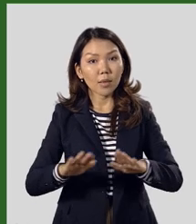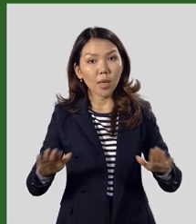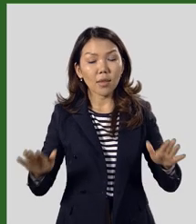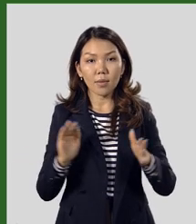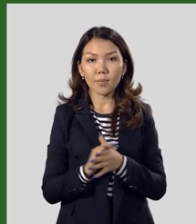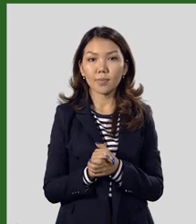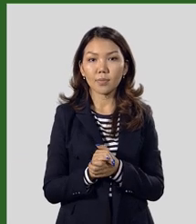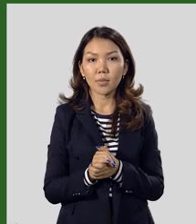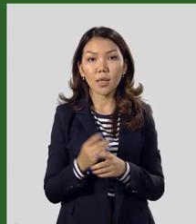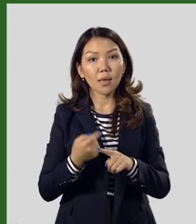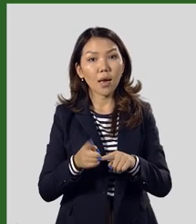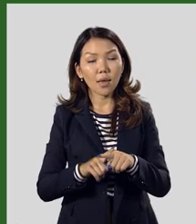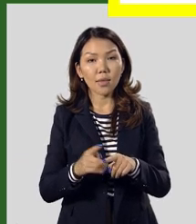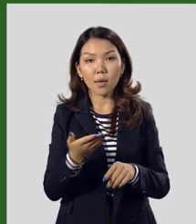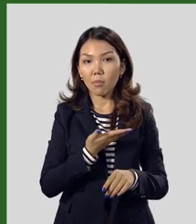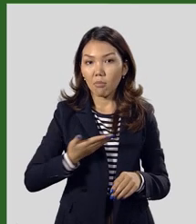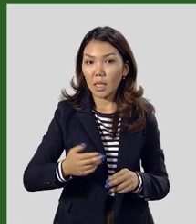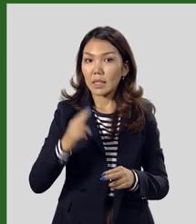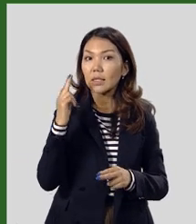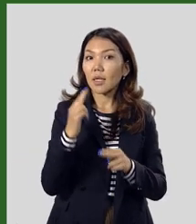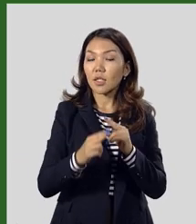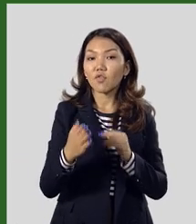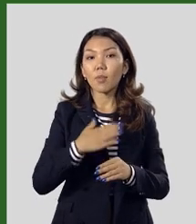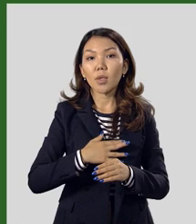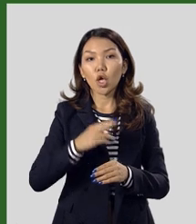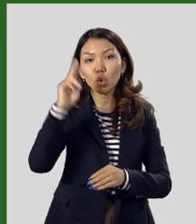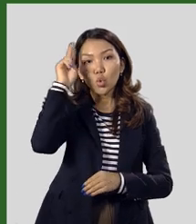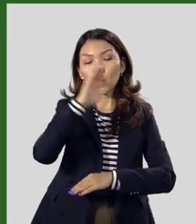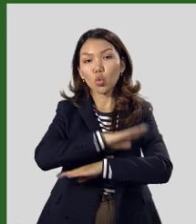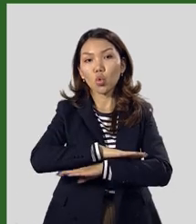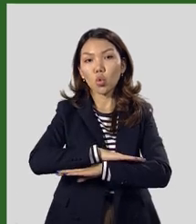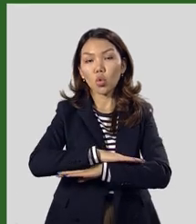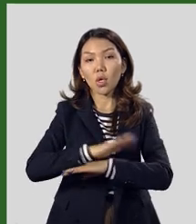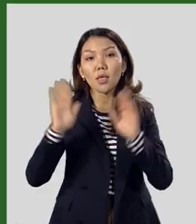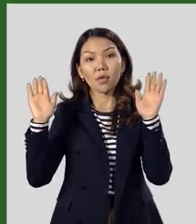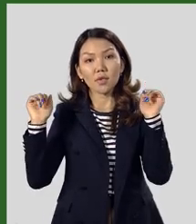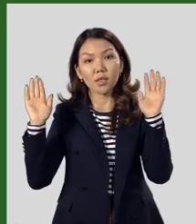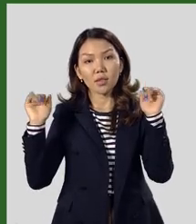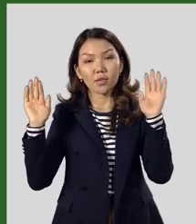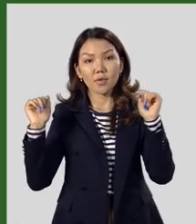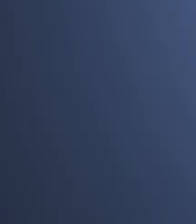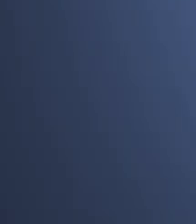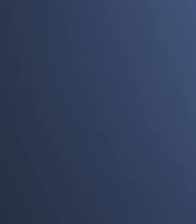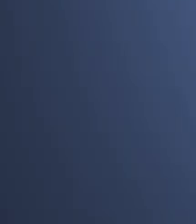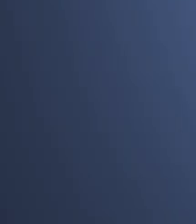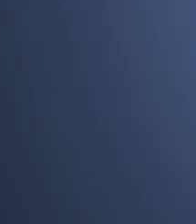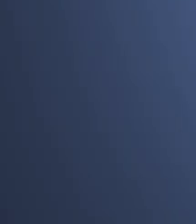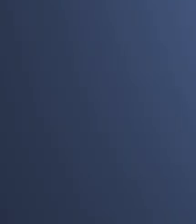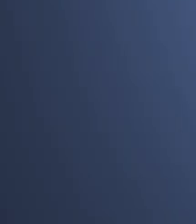Ребята, на этом мы завершаем наш урок. Всего доброго. До свидания.